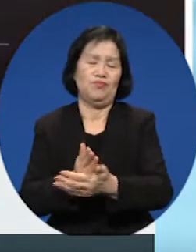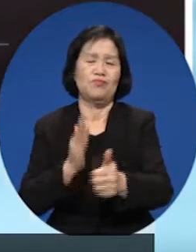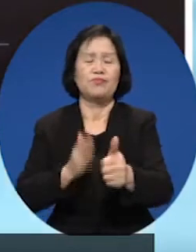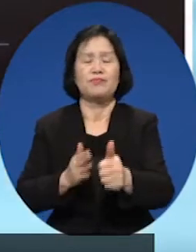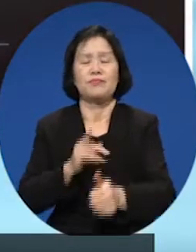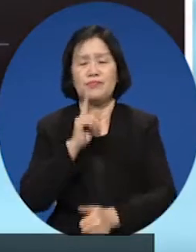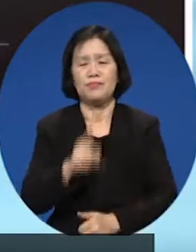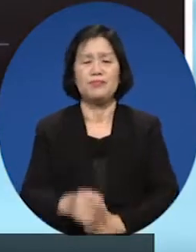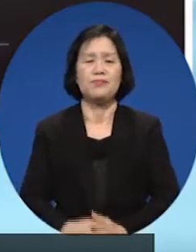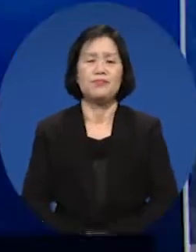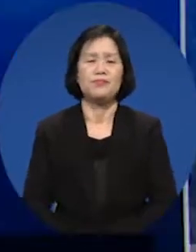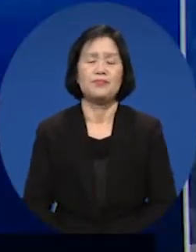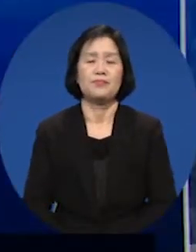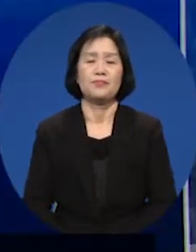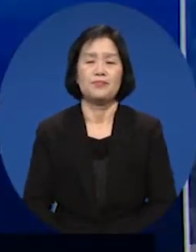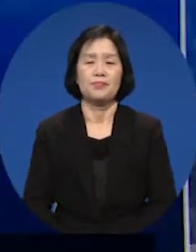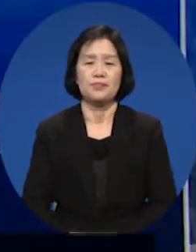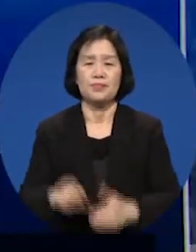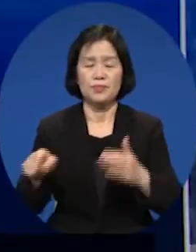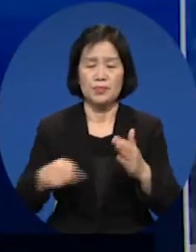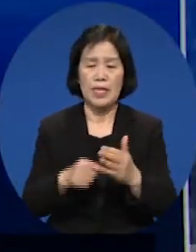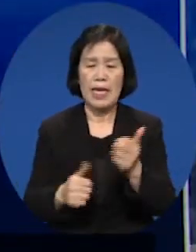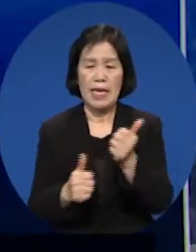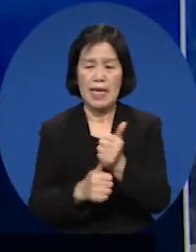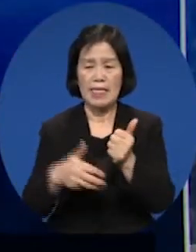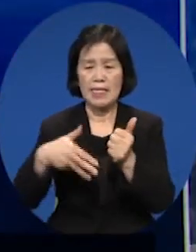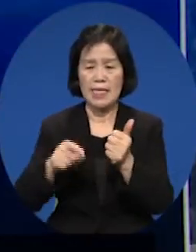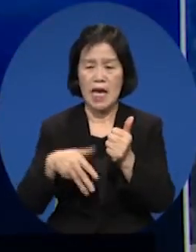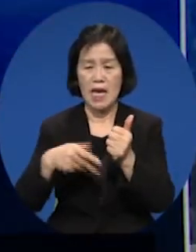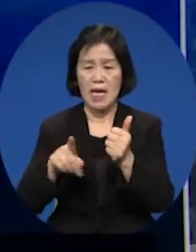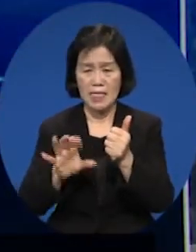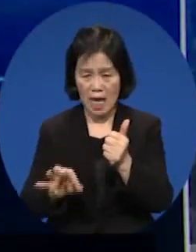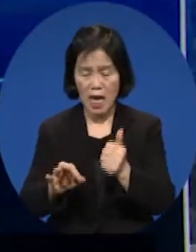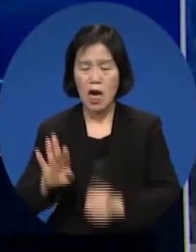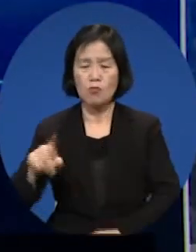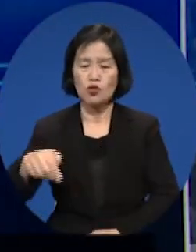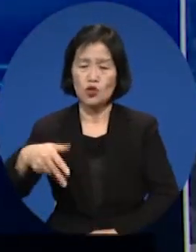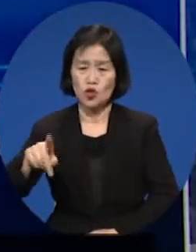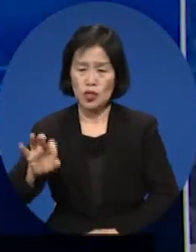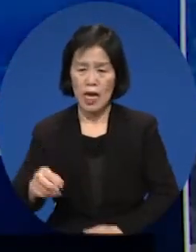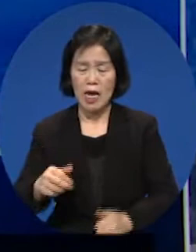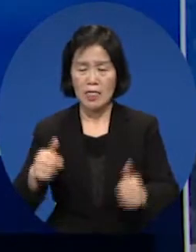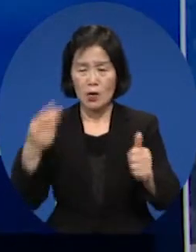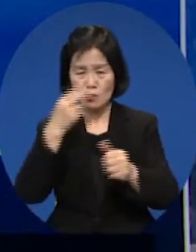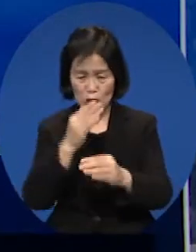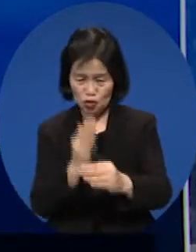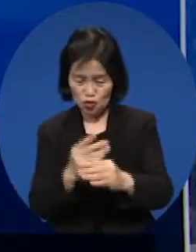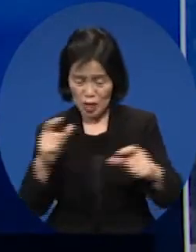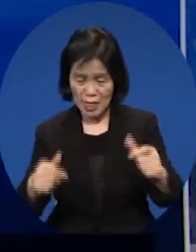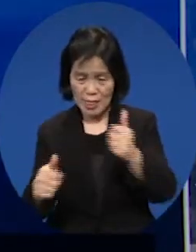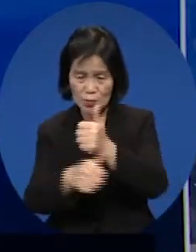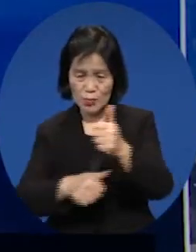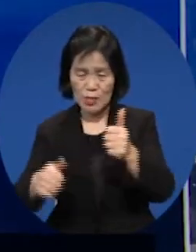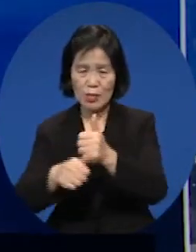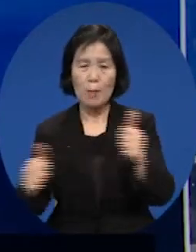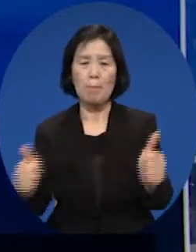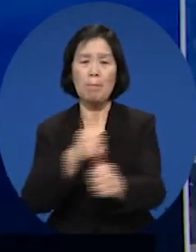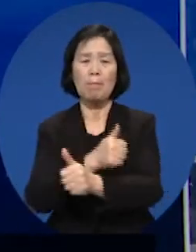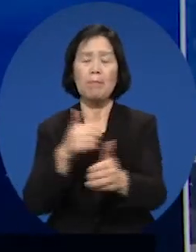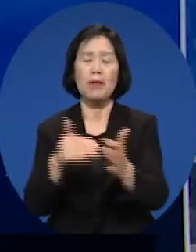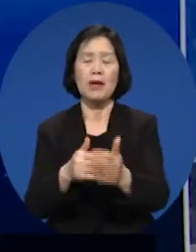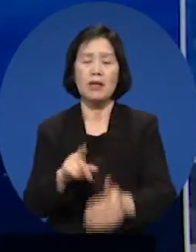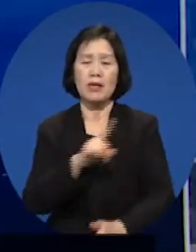4 자 이런 가운데 차장검사 부장검사 등 검찰 중간 간부 인사가 오늘 단행 됐습니다